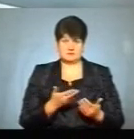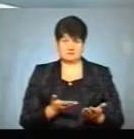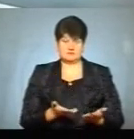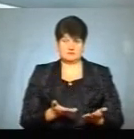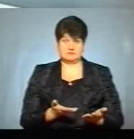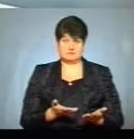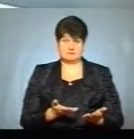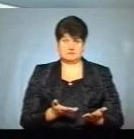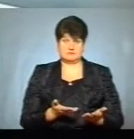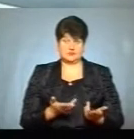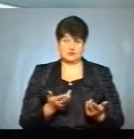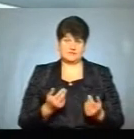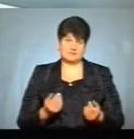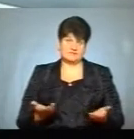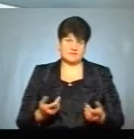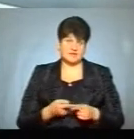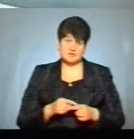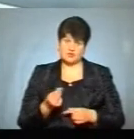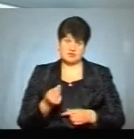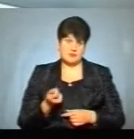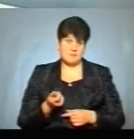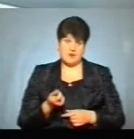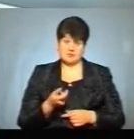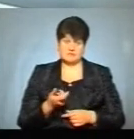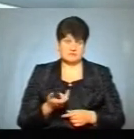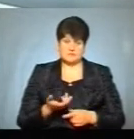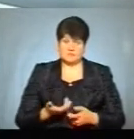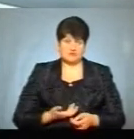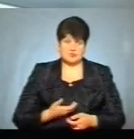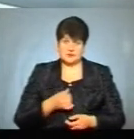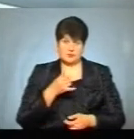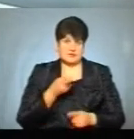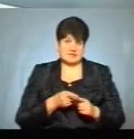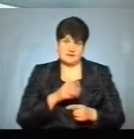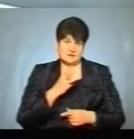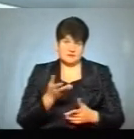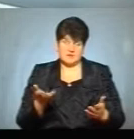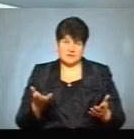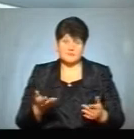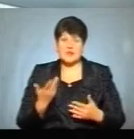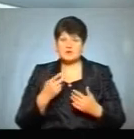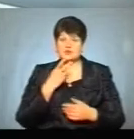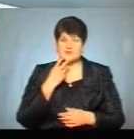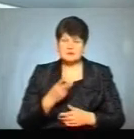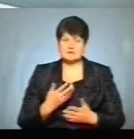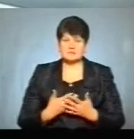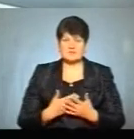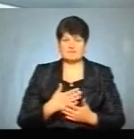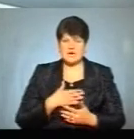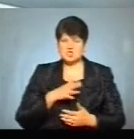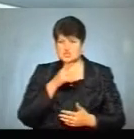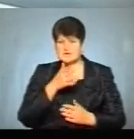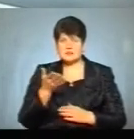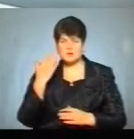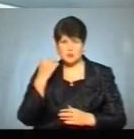звичайно, ну, на такі гроші сьогодні дуже важко прожити, і це не є заробітна плата. А якщо дивитись там і в наш час, і минулий